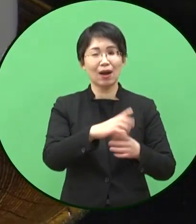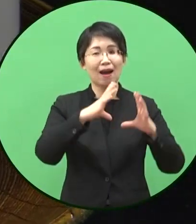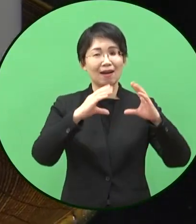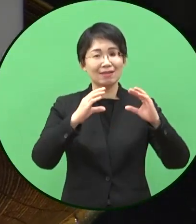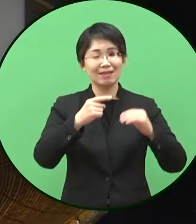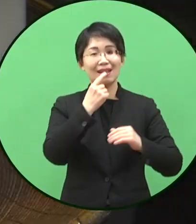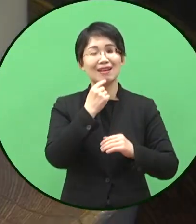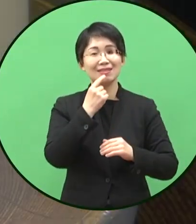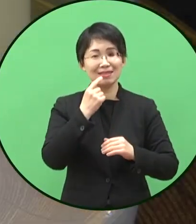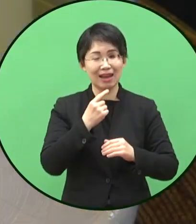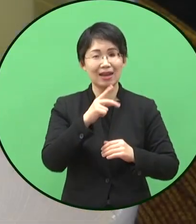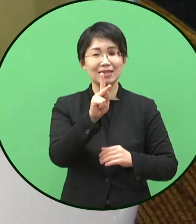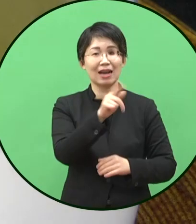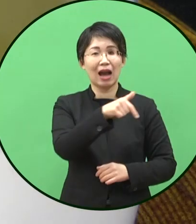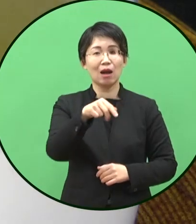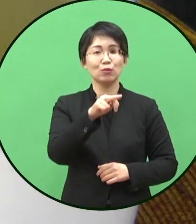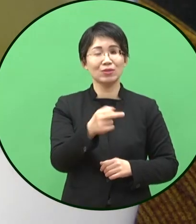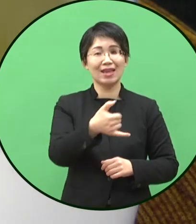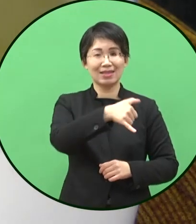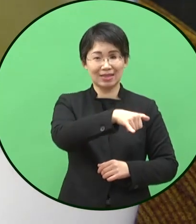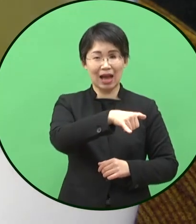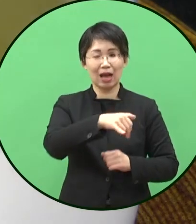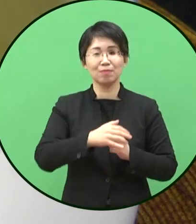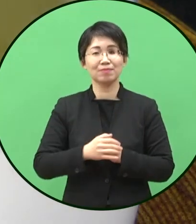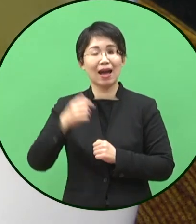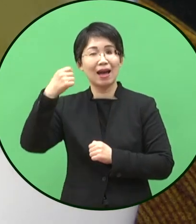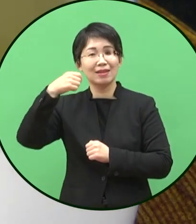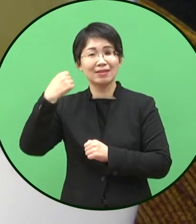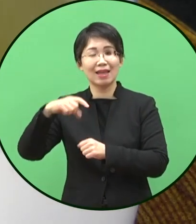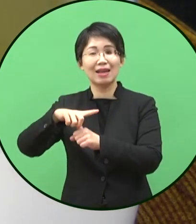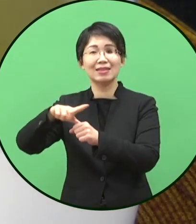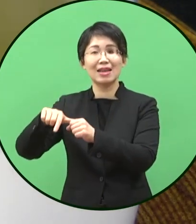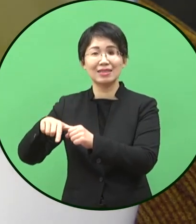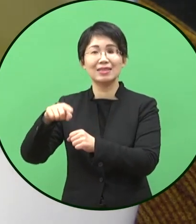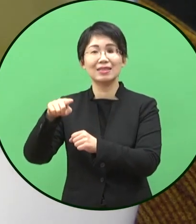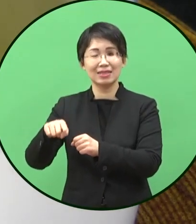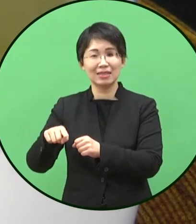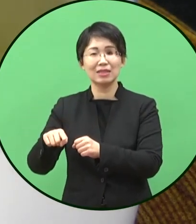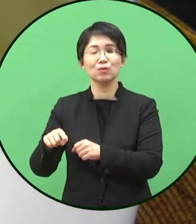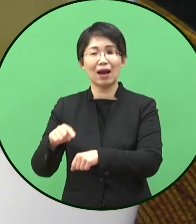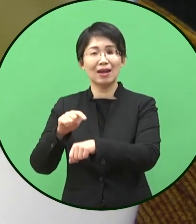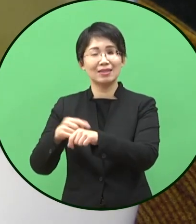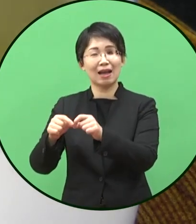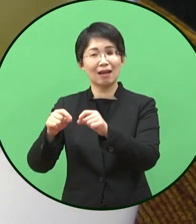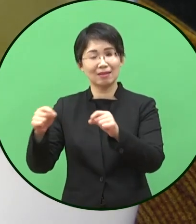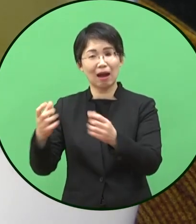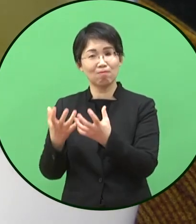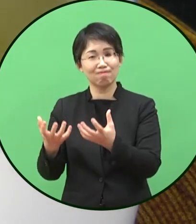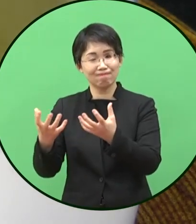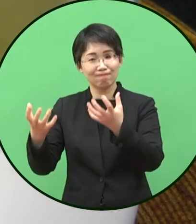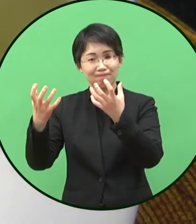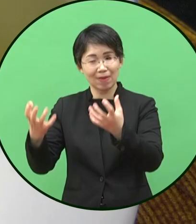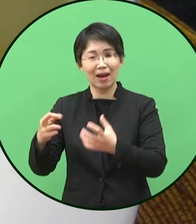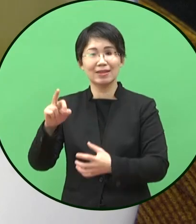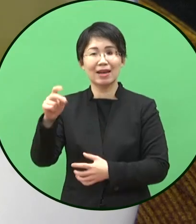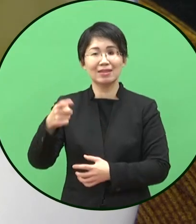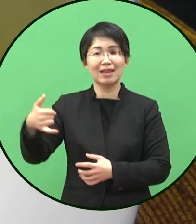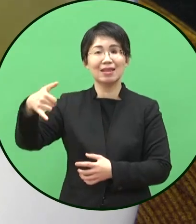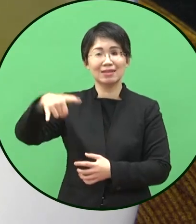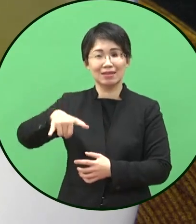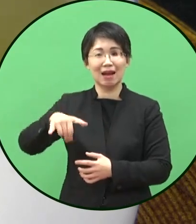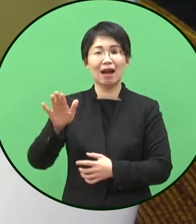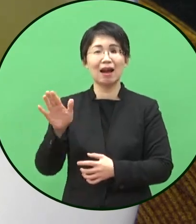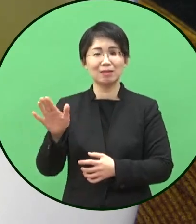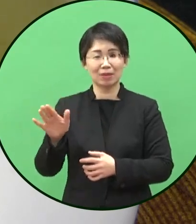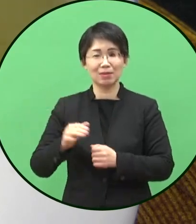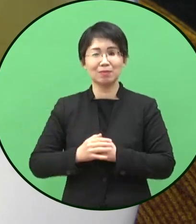な味わいのかぶせ茶、南西地域では濃厚な味わいの深蒸し煎茶が主流です。